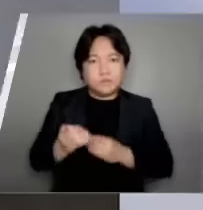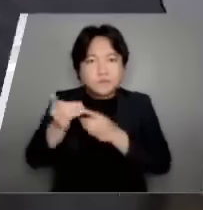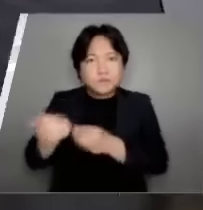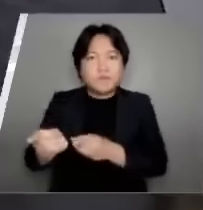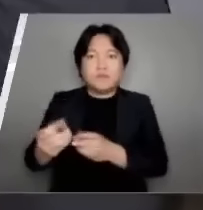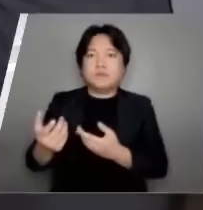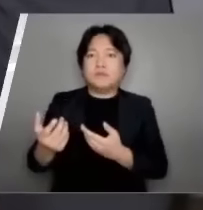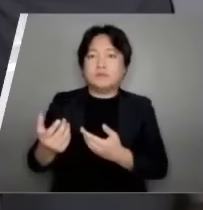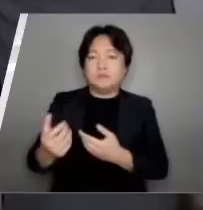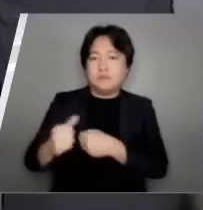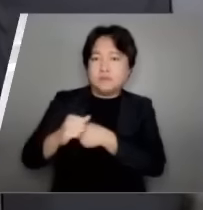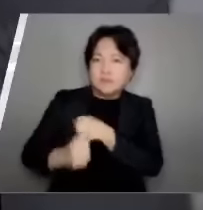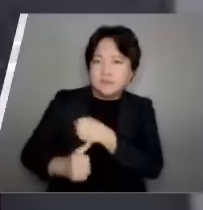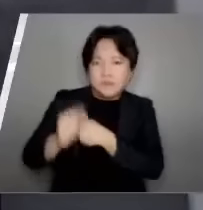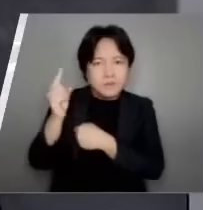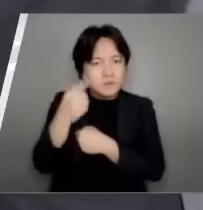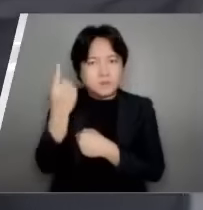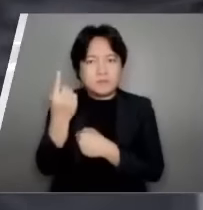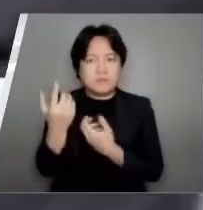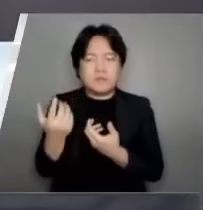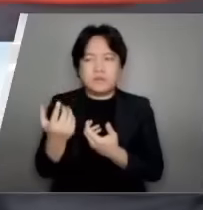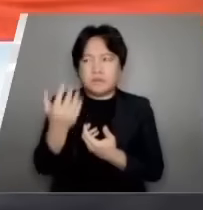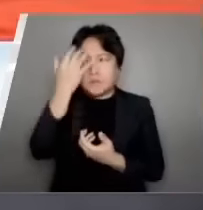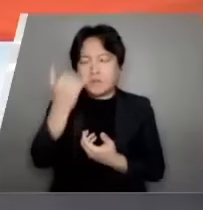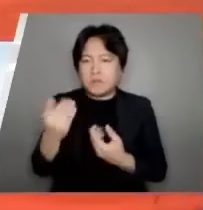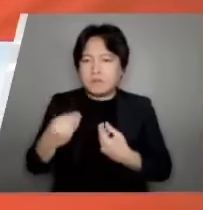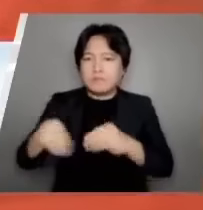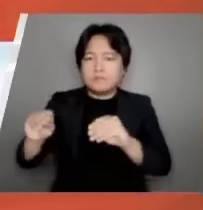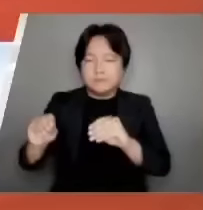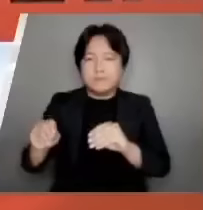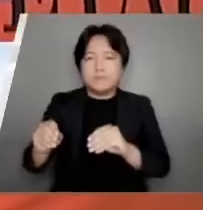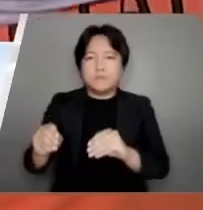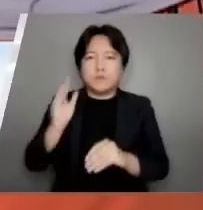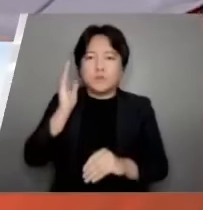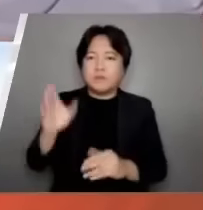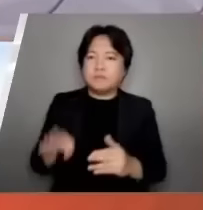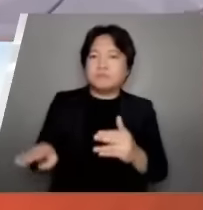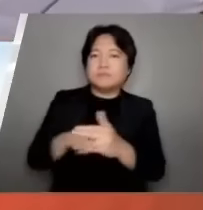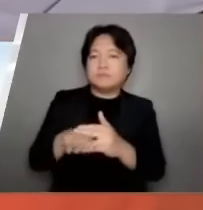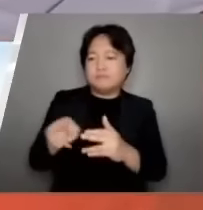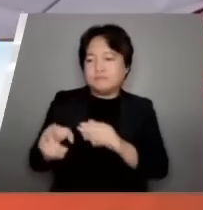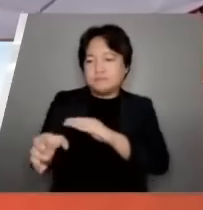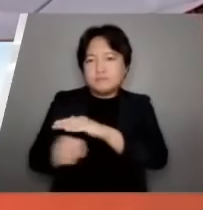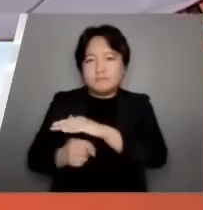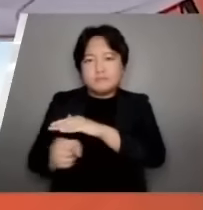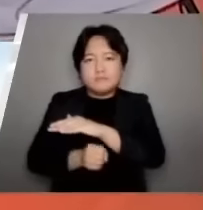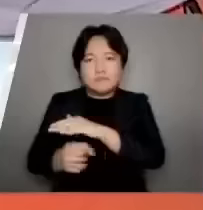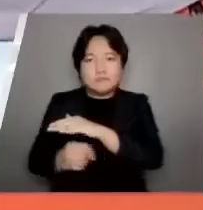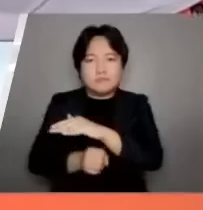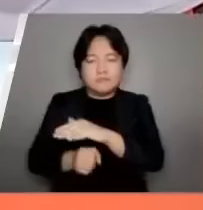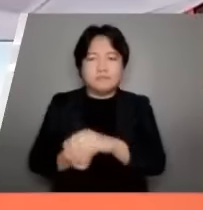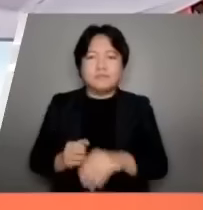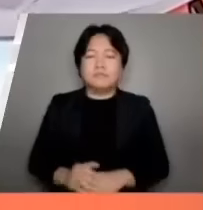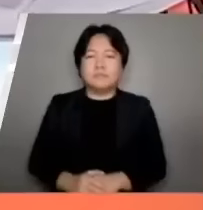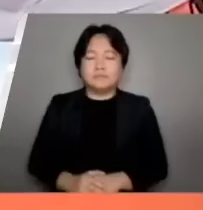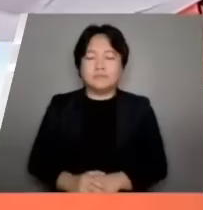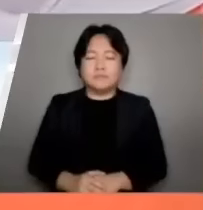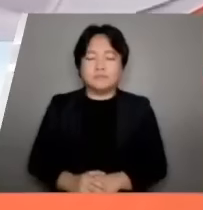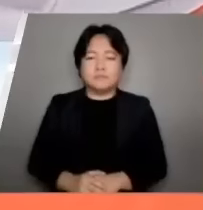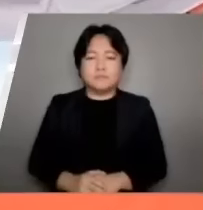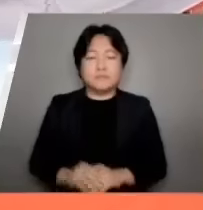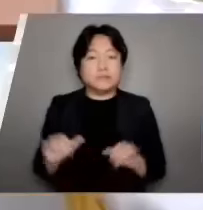kinikilala. Nasampahan na ng reklamo Expanded Anti-Human Trafficking Act ang 3 na aresto at head nurse ng NKTI na at large